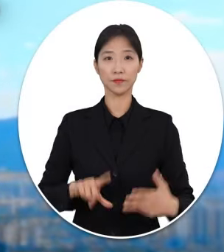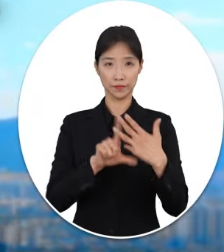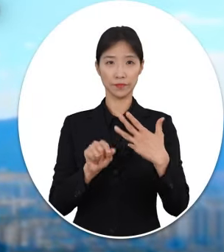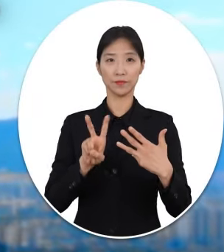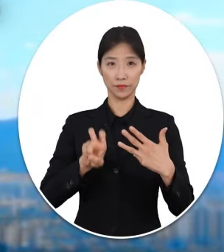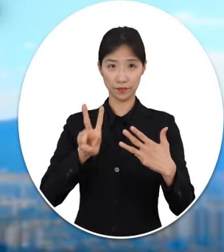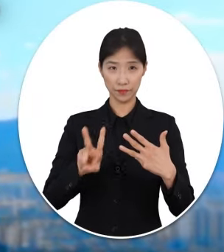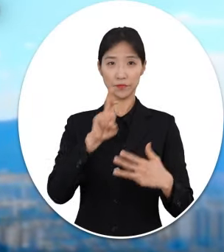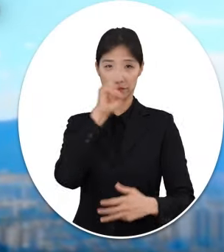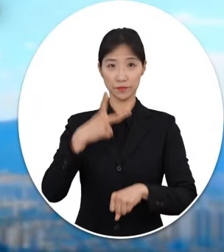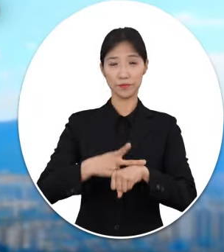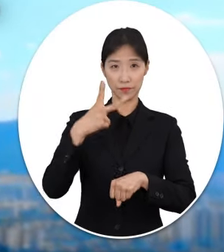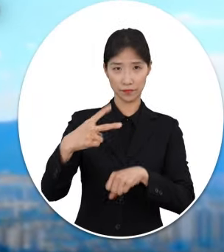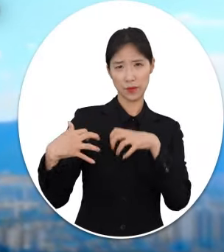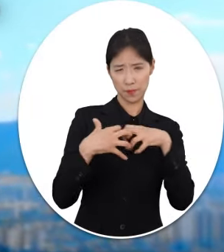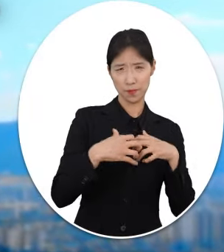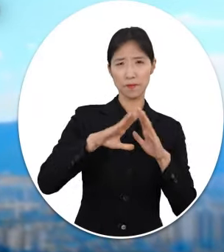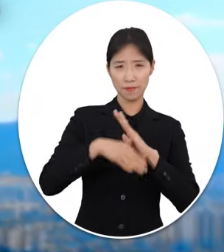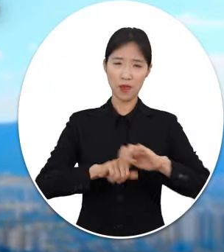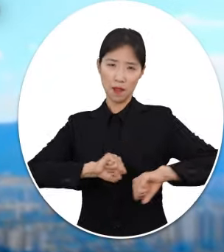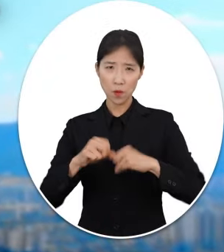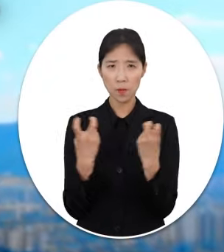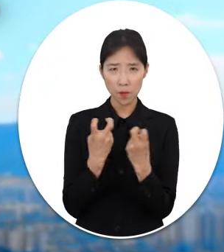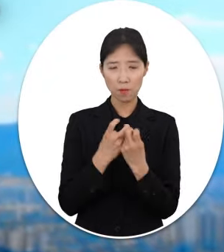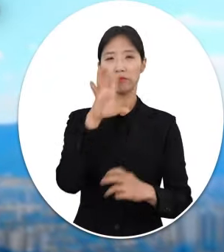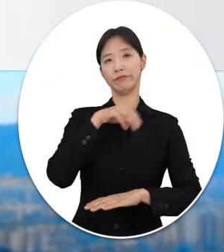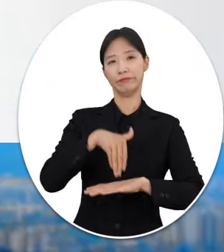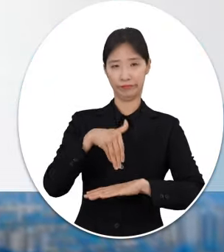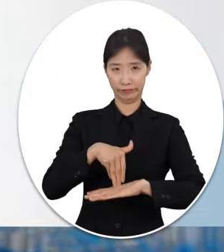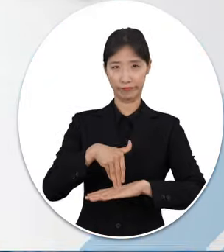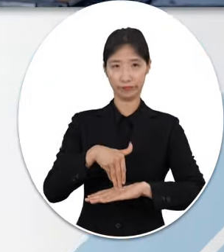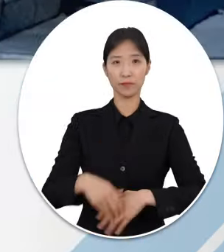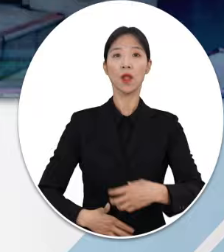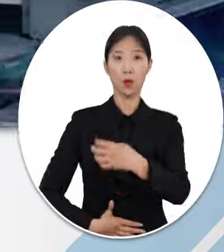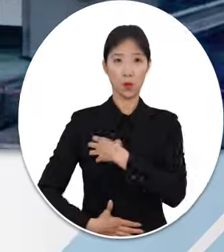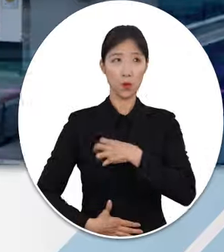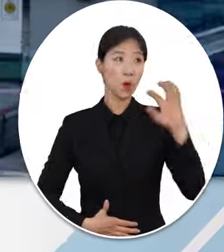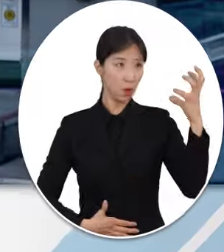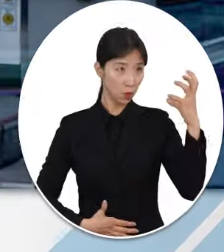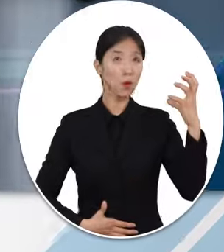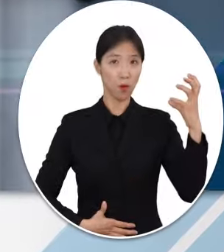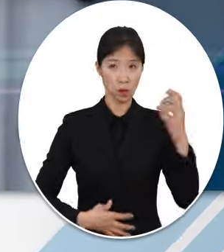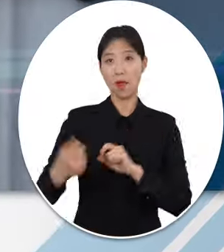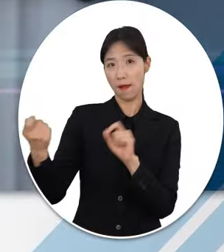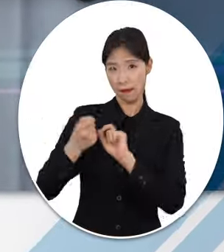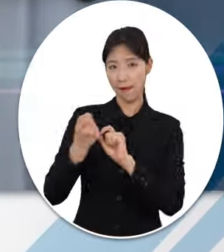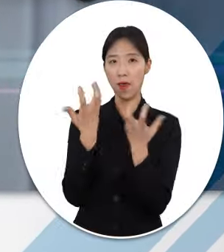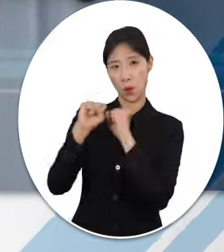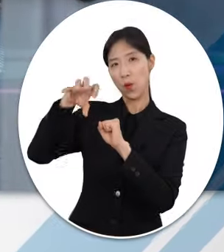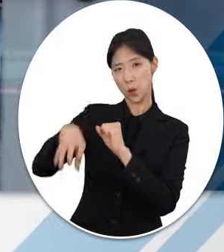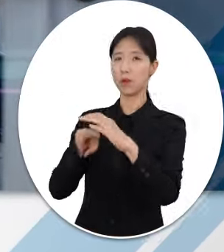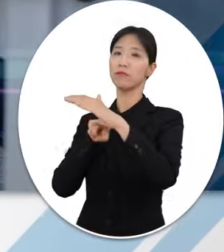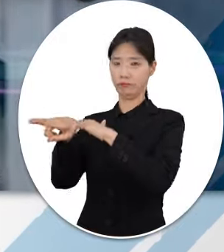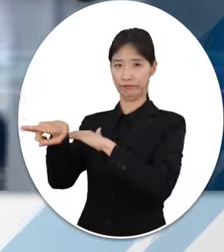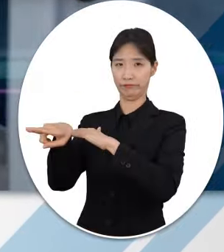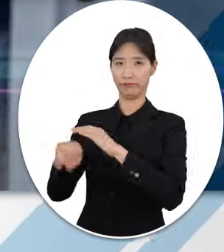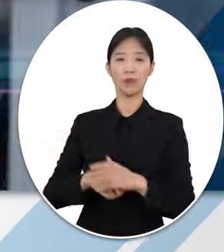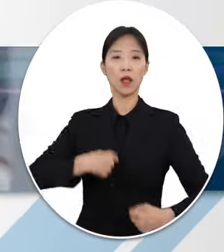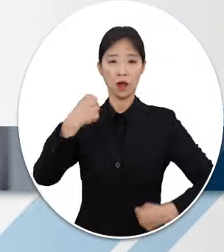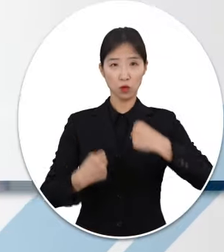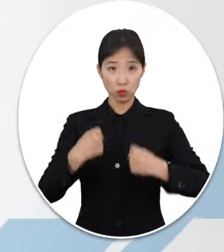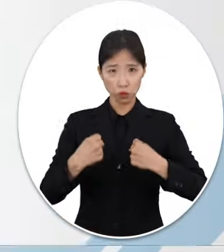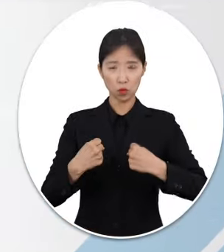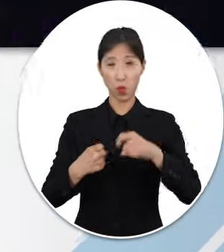8월 22일 오후 2시 공습대비 민방위 훈련을 실시합니다. 공습경보가 울리면 가까운 대피소로 대피하고